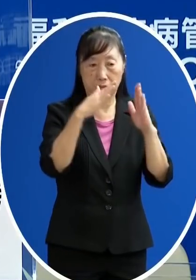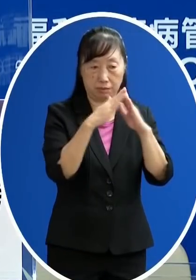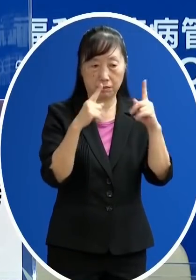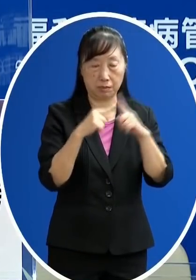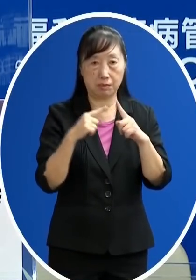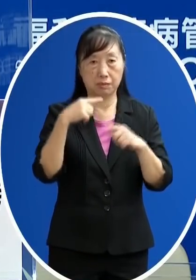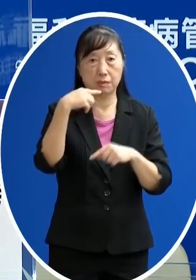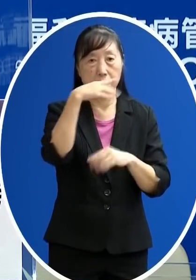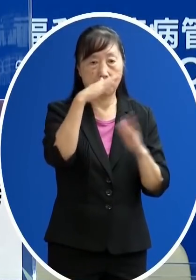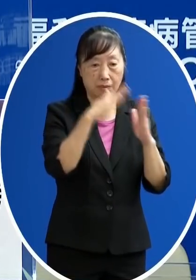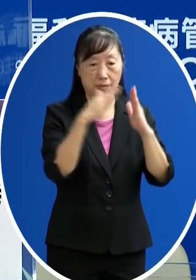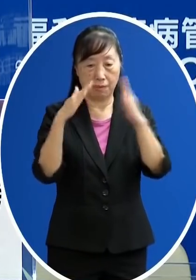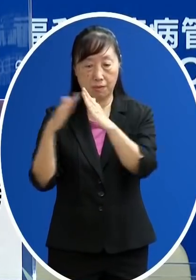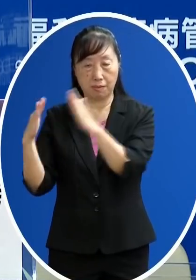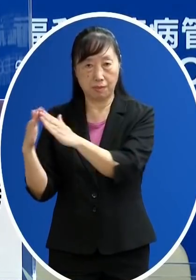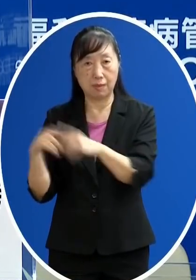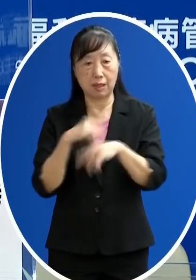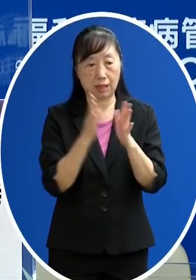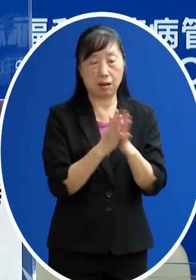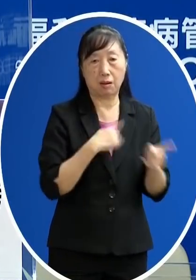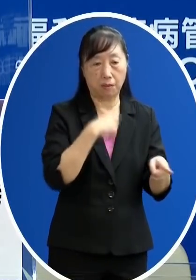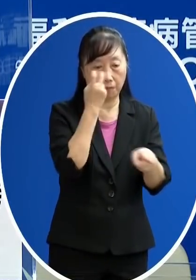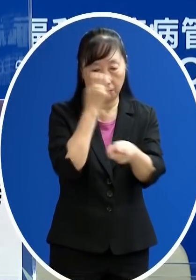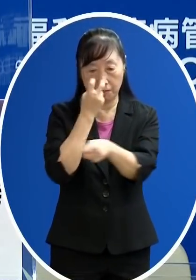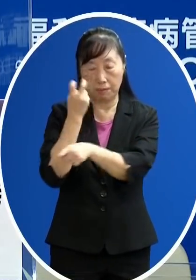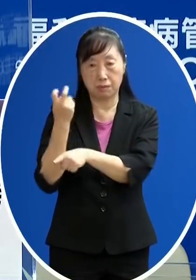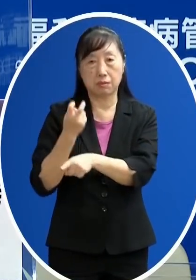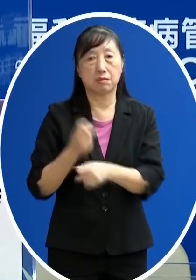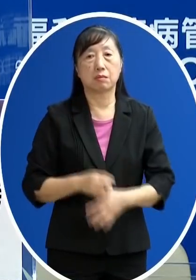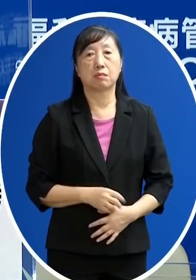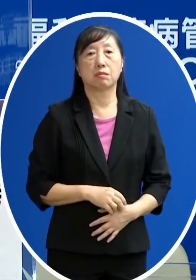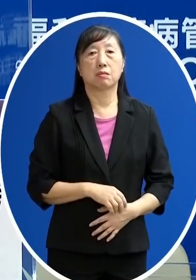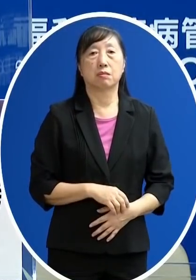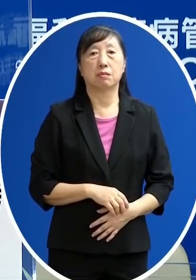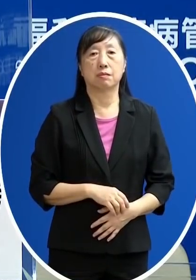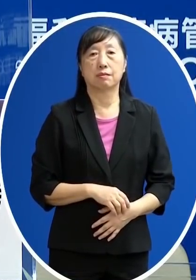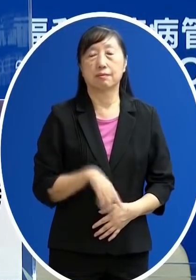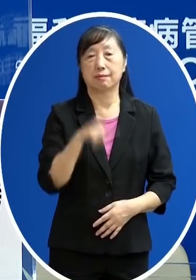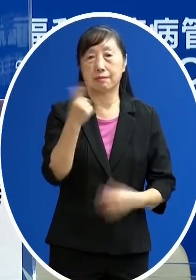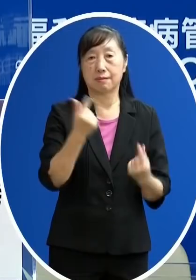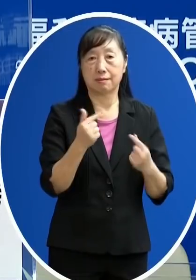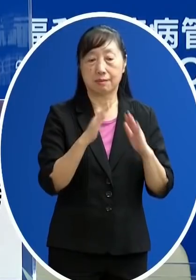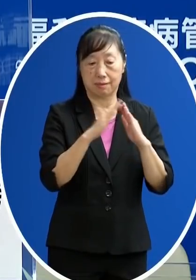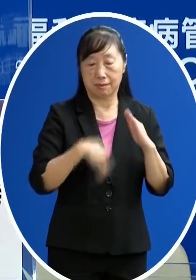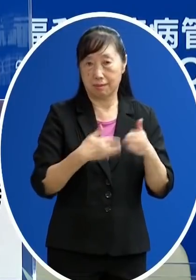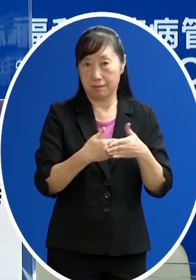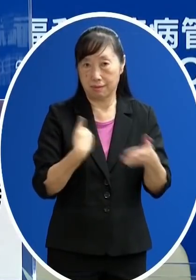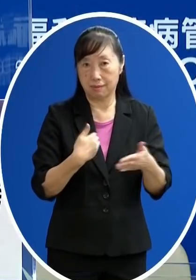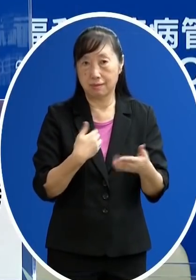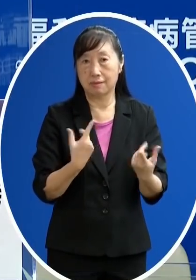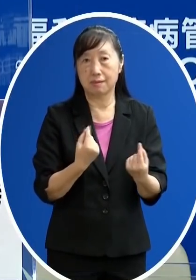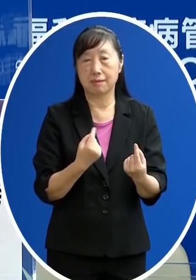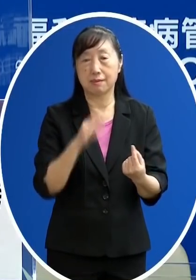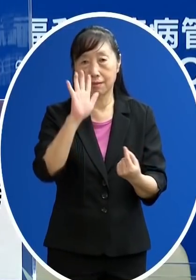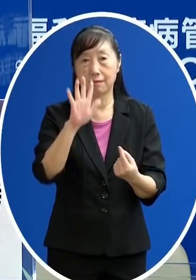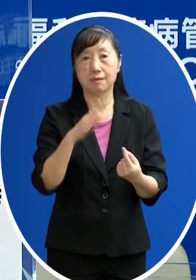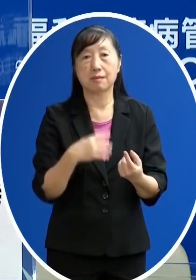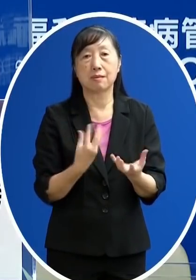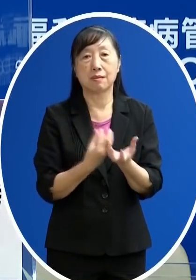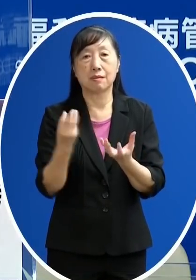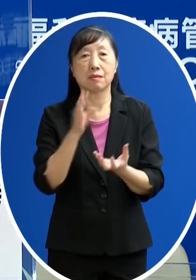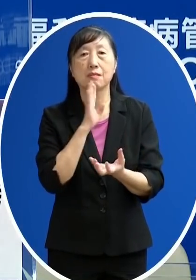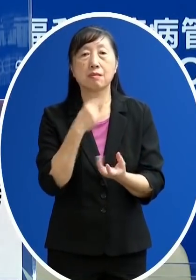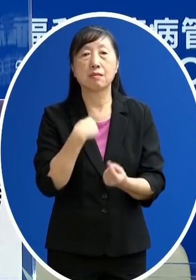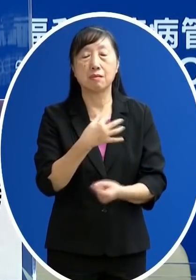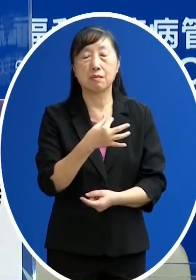做框列，那有一些单做他的一个居家隔离，那有一部分也是做预防